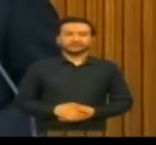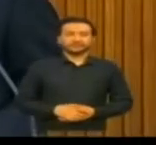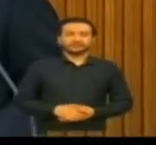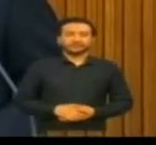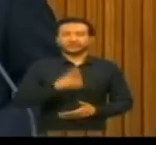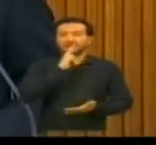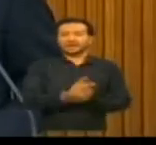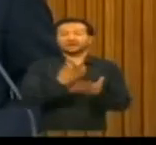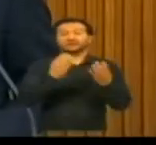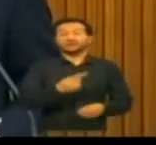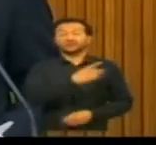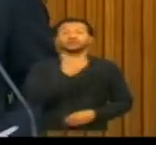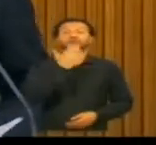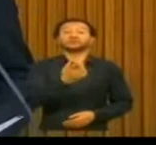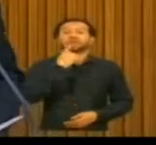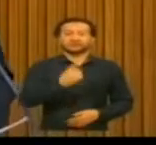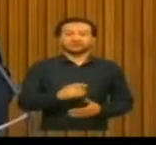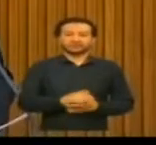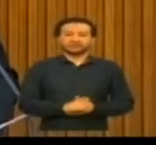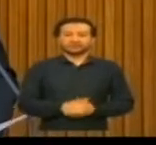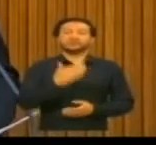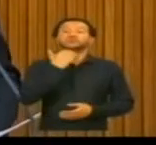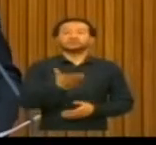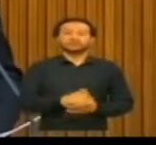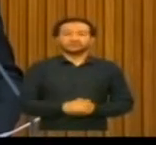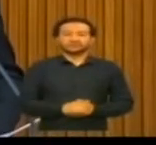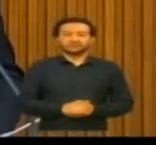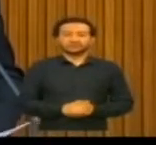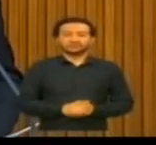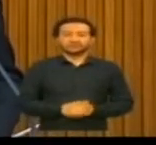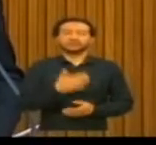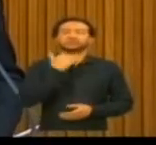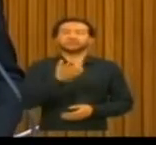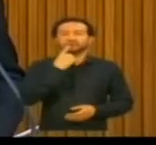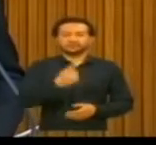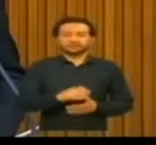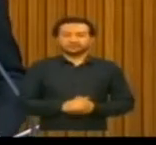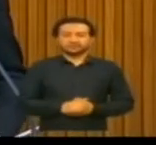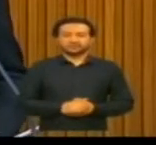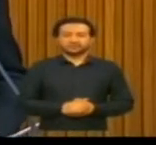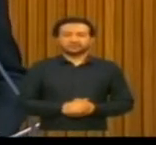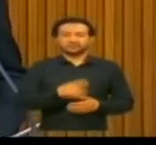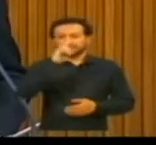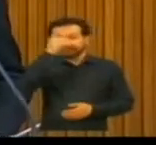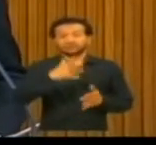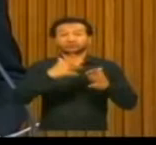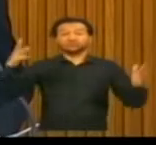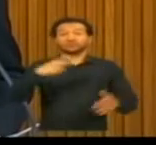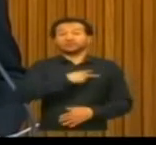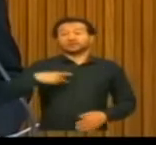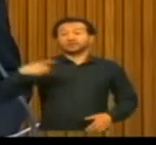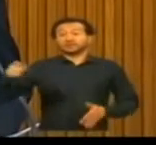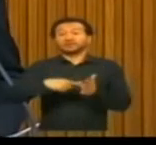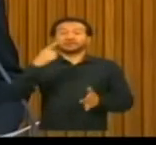Karar verdiler. Olmaz dediler. Olmaz. Olmaz dediler. Sadece Büyükşehir'i iptal ediyoruz